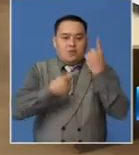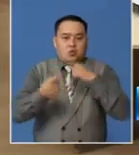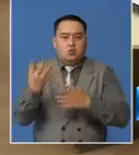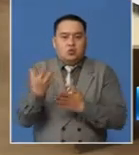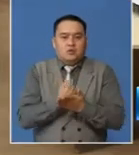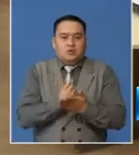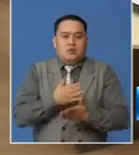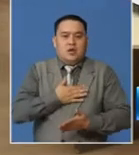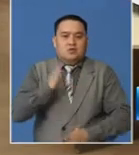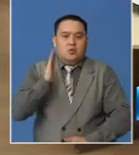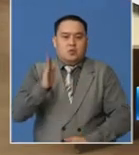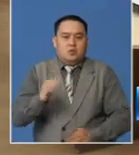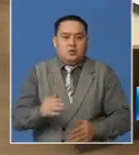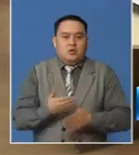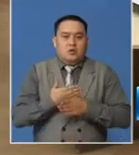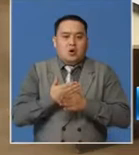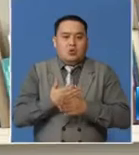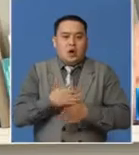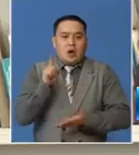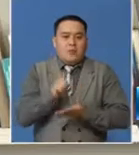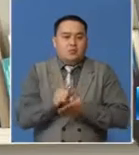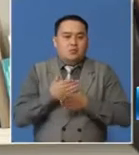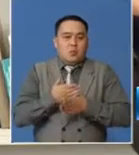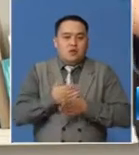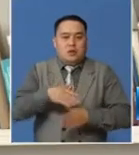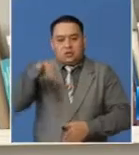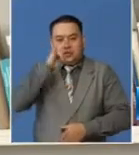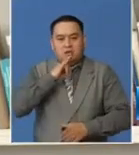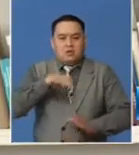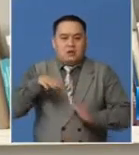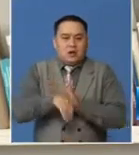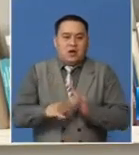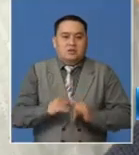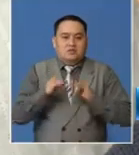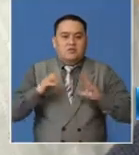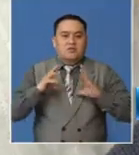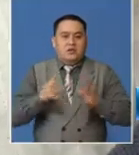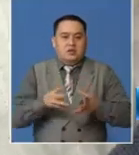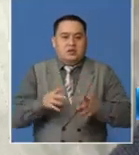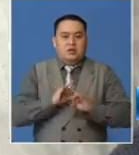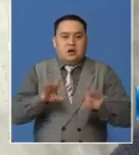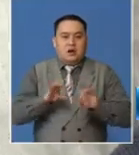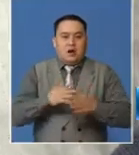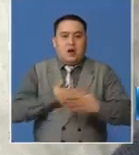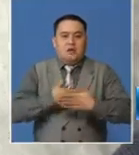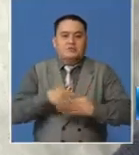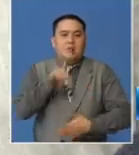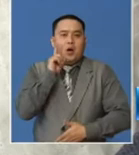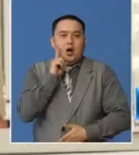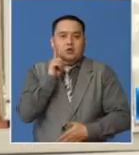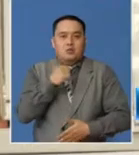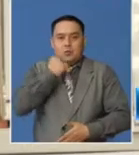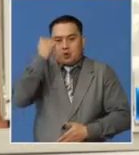успехов. «Вы наше будущее, двигатель который должен помочь Казахстану войти в тридцатку развитых стран мира», – добавил он. Активная молодежь была